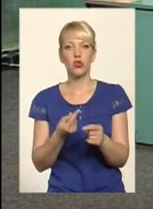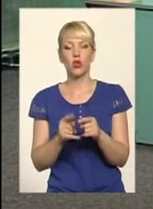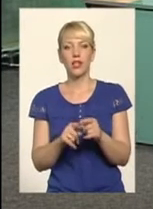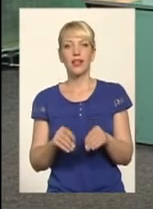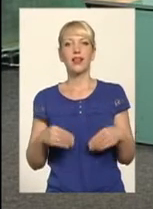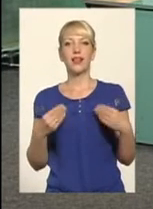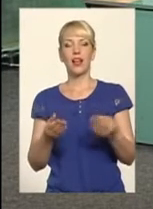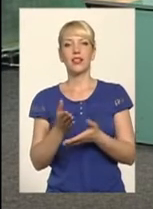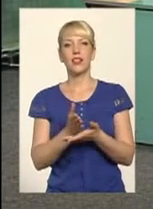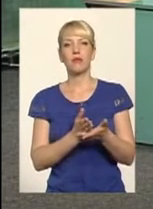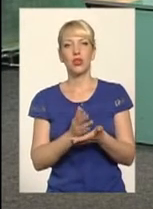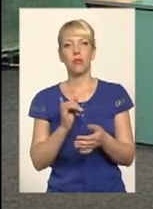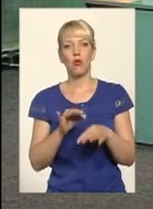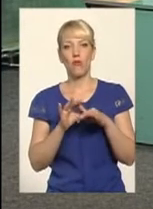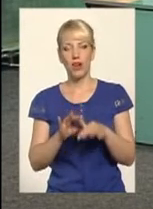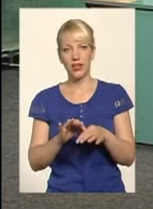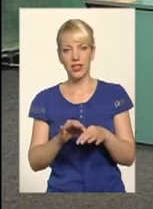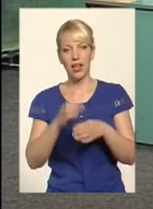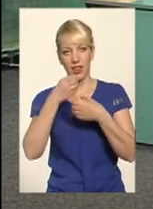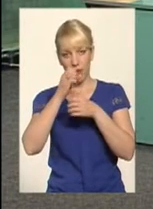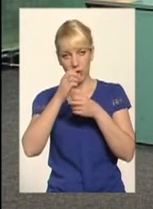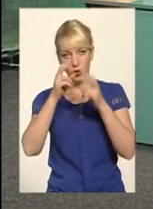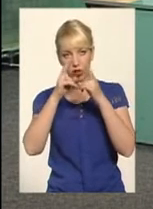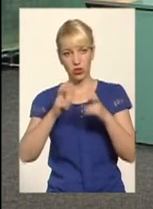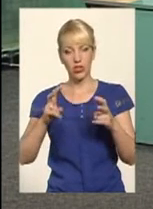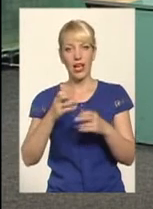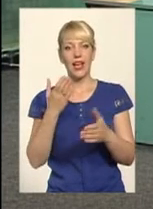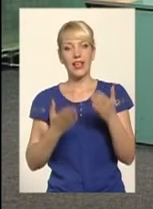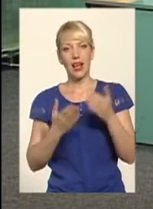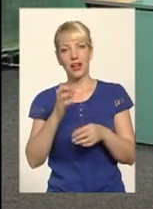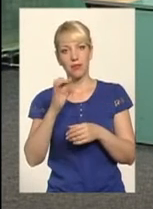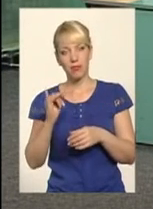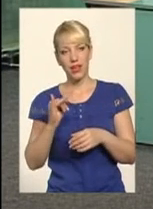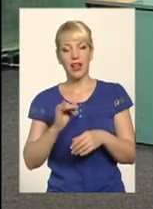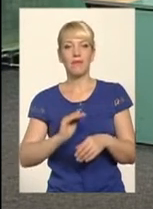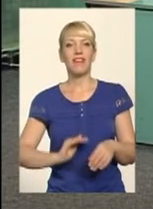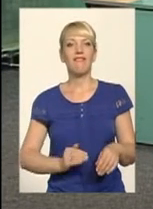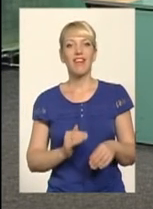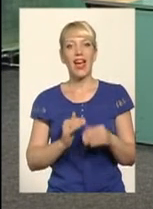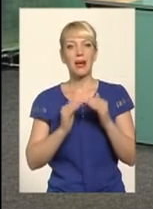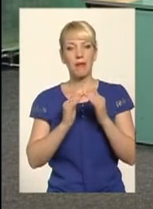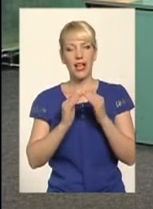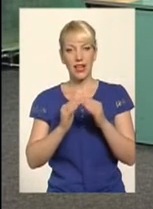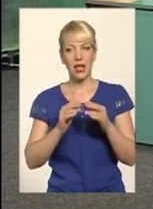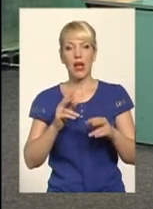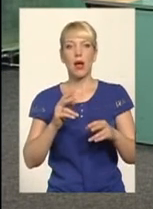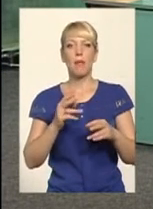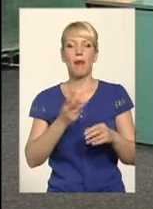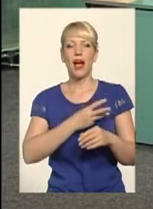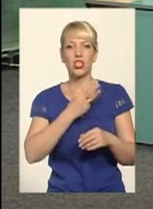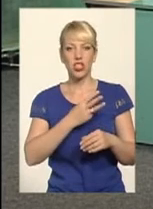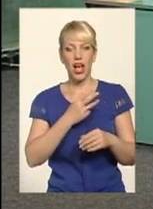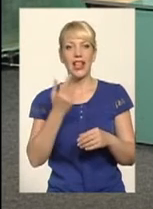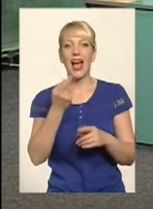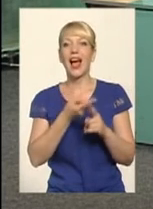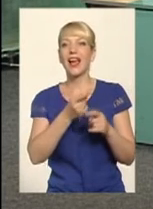наданих послуг і проведення лабораторних досліджень. І я думаю, що якщо би фермери бажали, а їх є на сьогоднішній день дуже мало таких